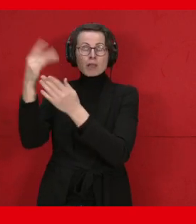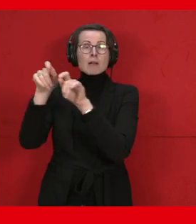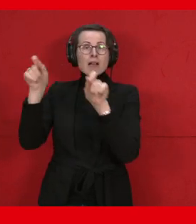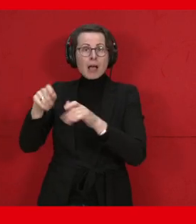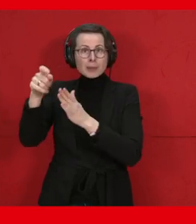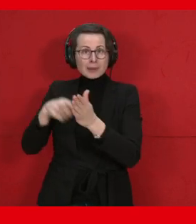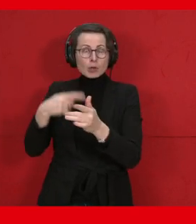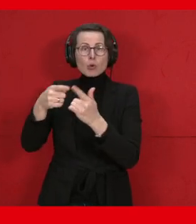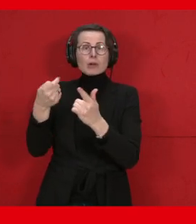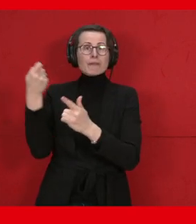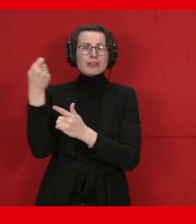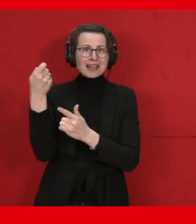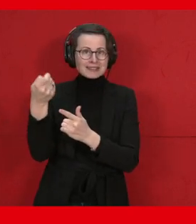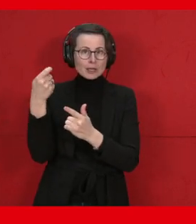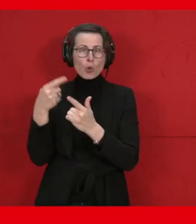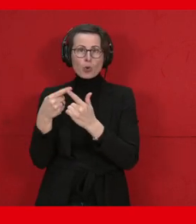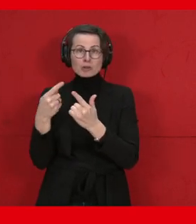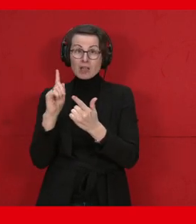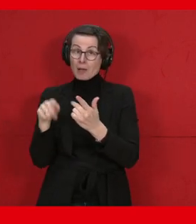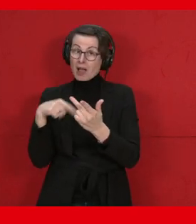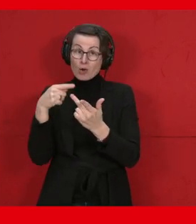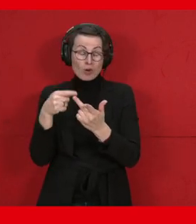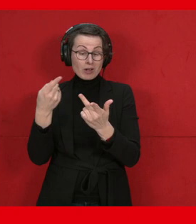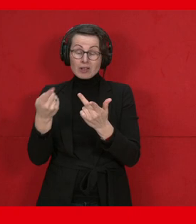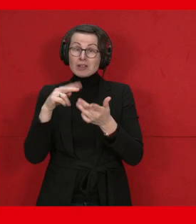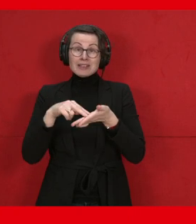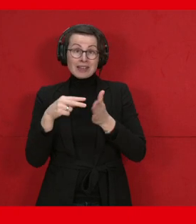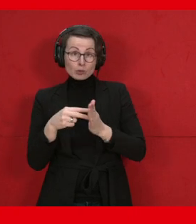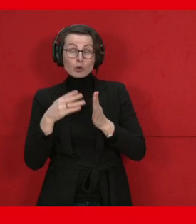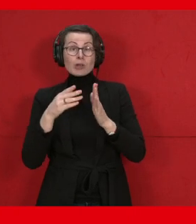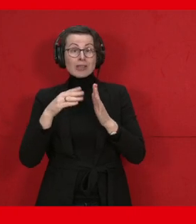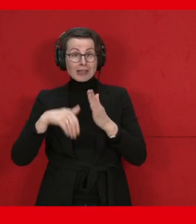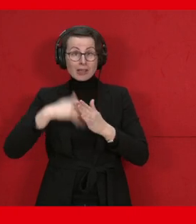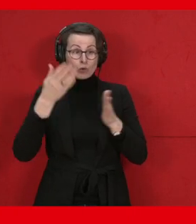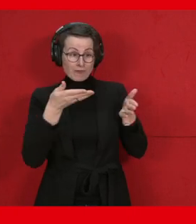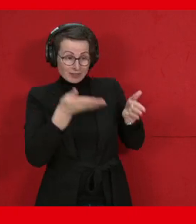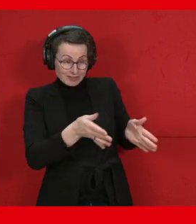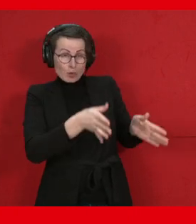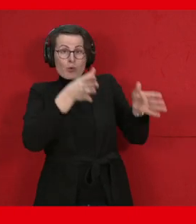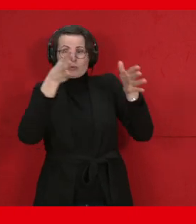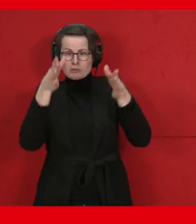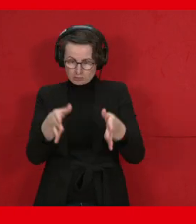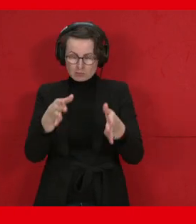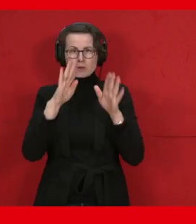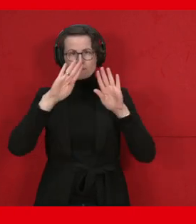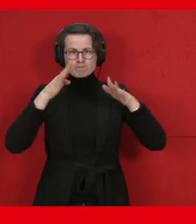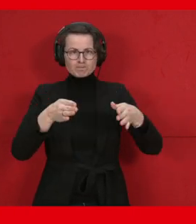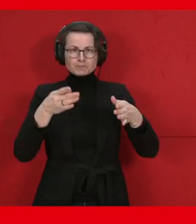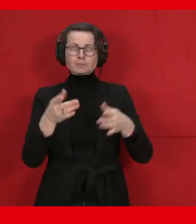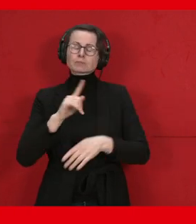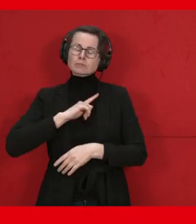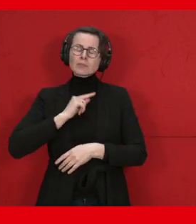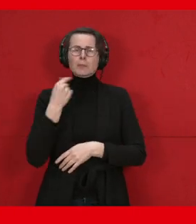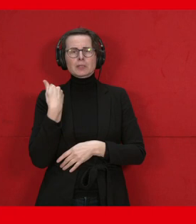dazu. Da gehört aber vor allen Dingen auch dazu, dass wir Technologie und Innovation ins Zentrum stellen. Ich bin ein bisschen